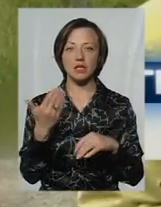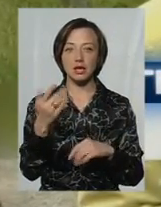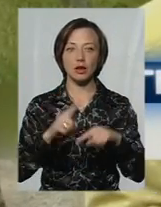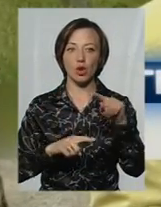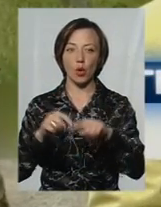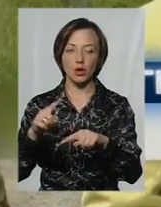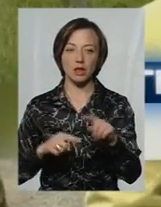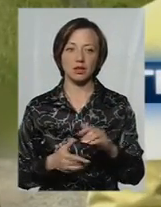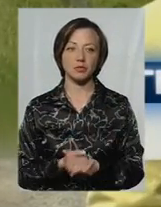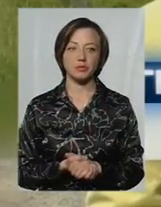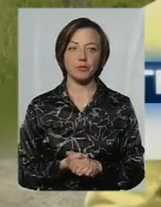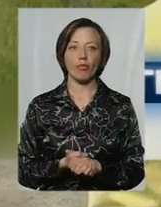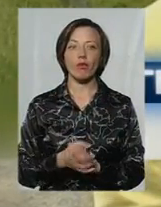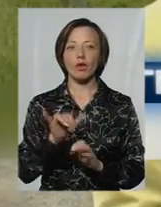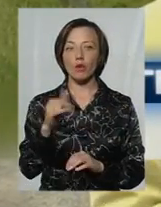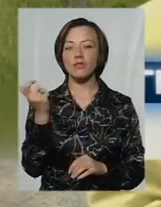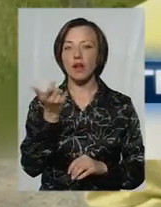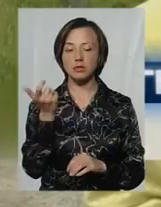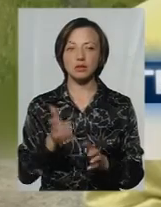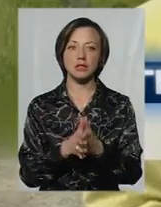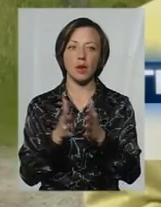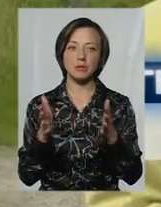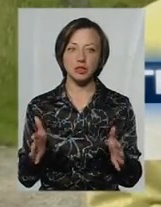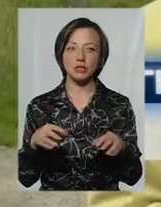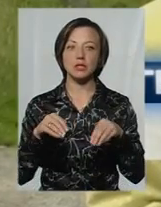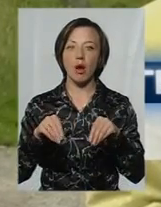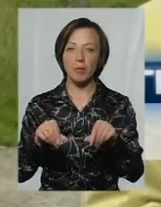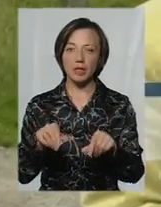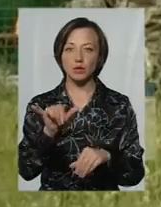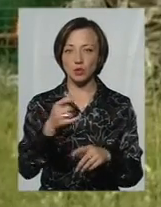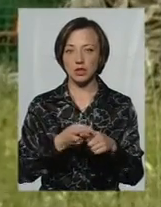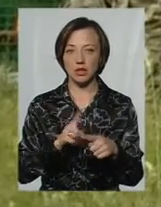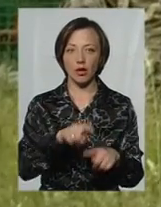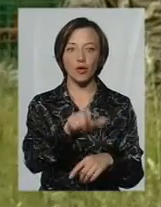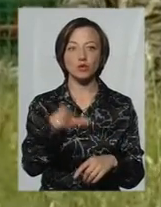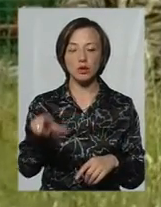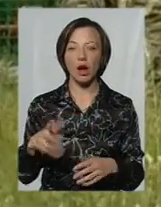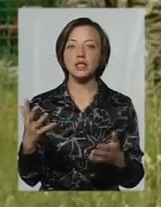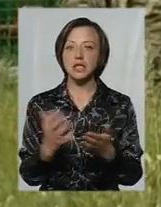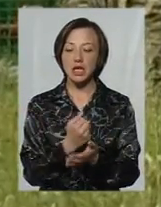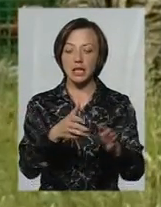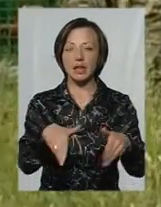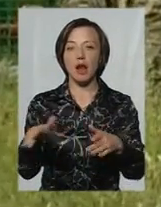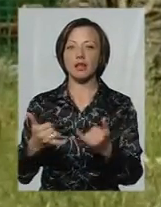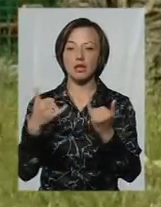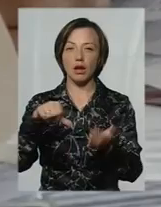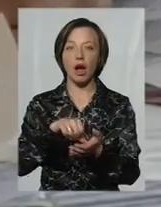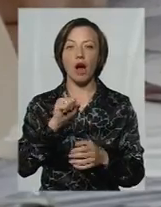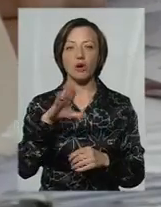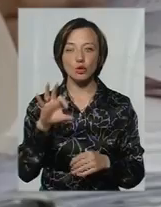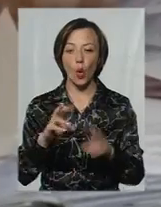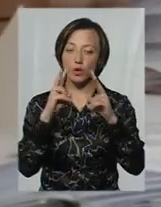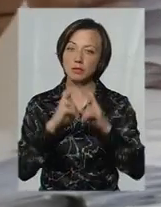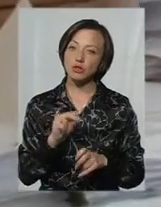родини. Тобто у власності найбільше землі саме у цих людей. Щоб знайти ділянки для атовців, треба розібратися,